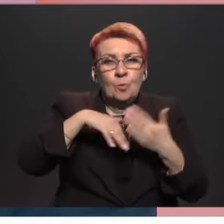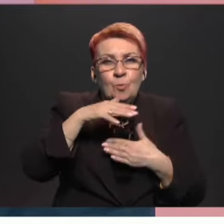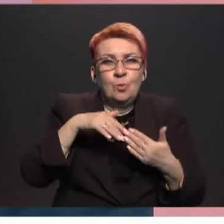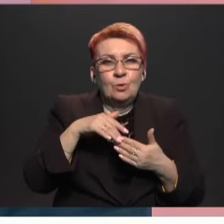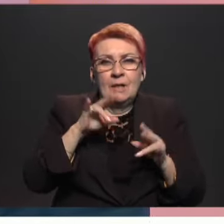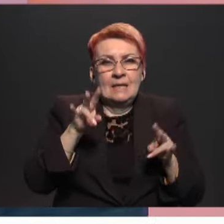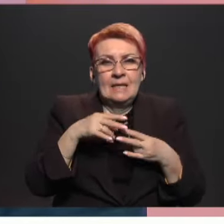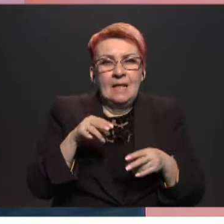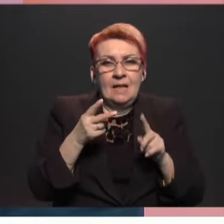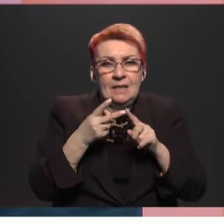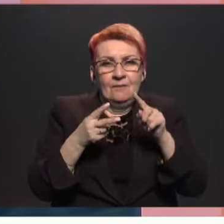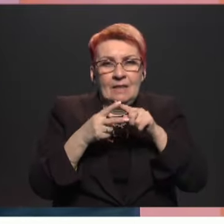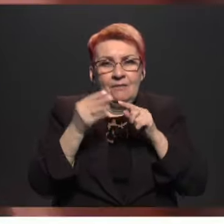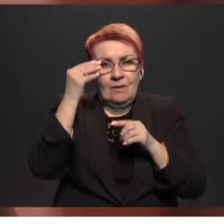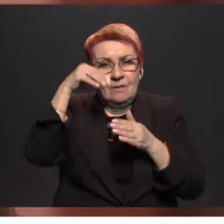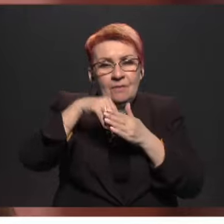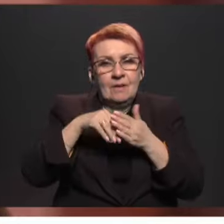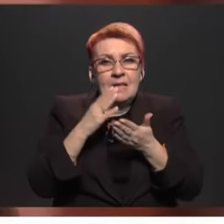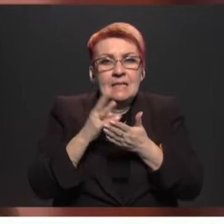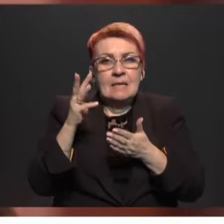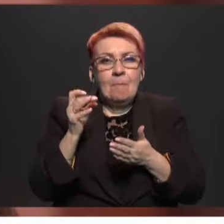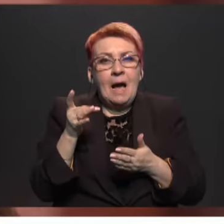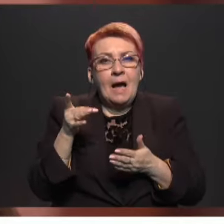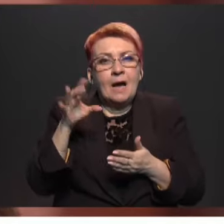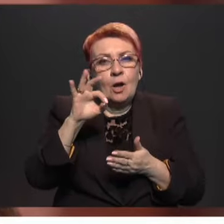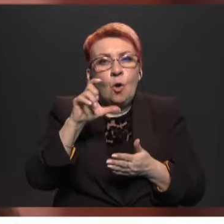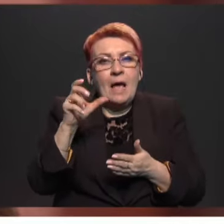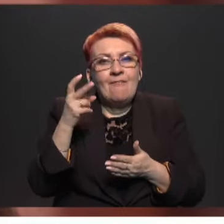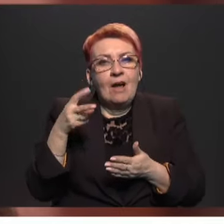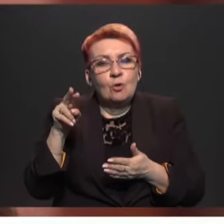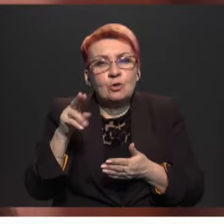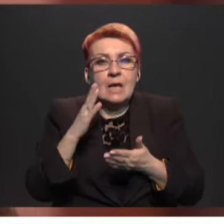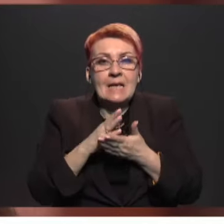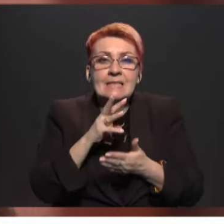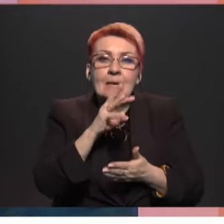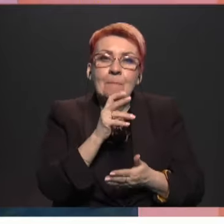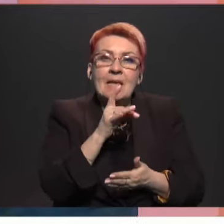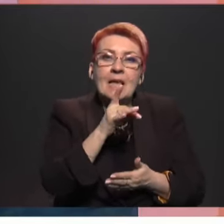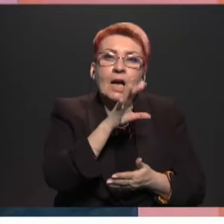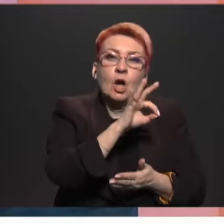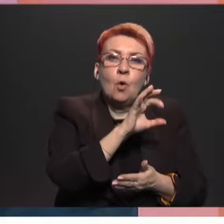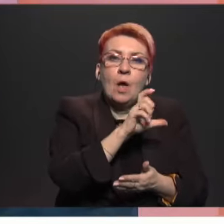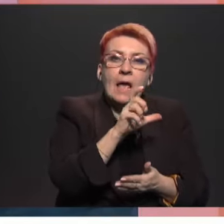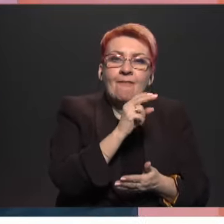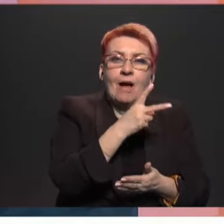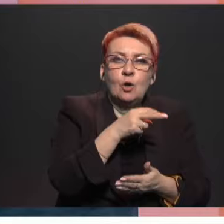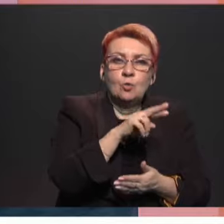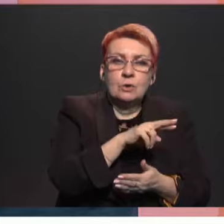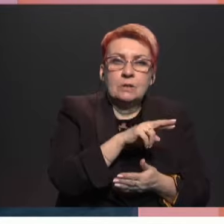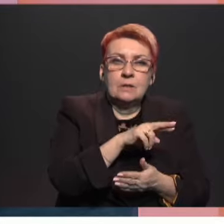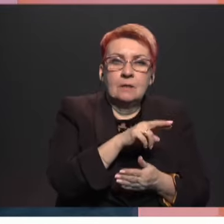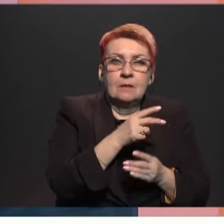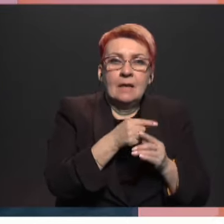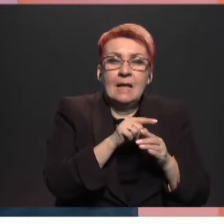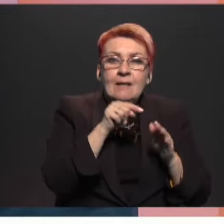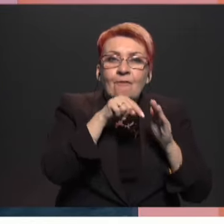понятия. Есть понятие макроэволюции, а есть понятие микроэволюции. Микроэволюция – это